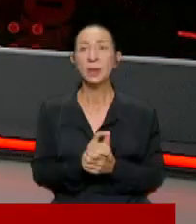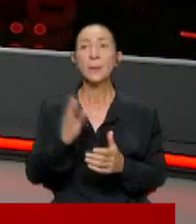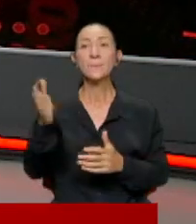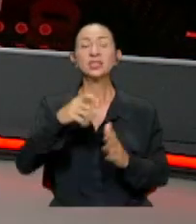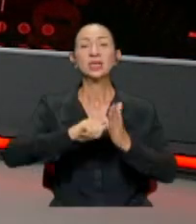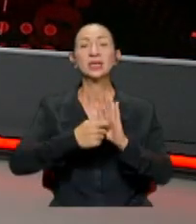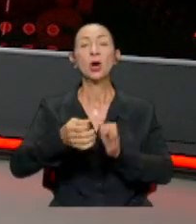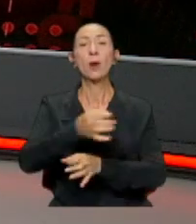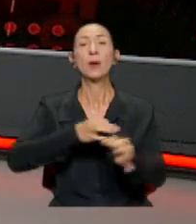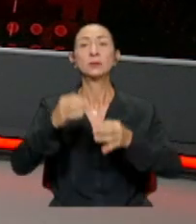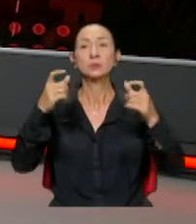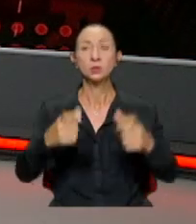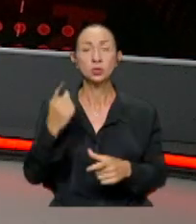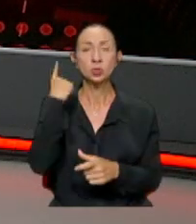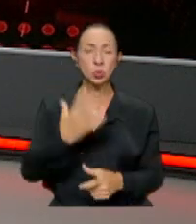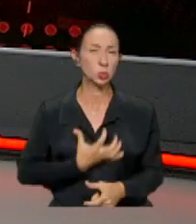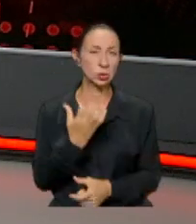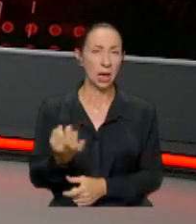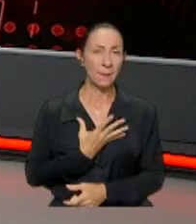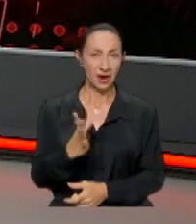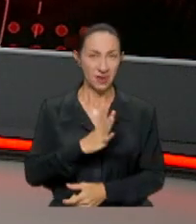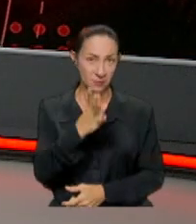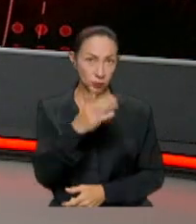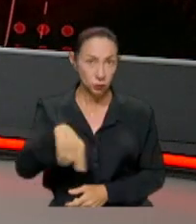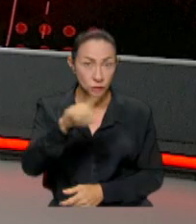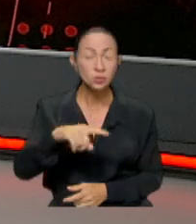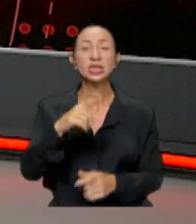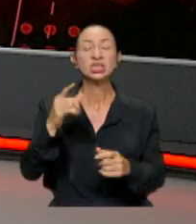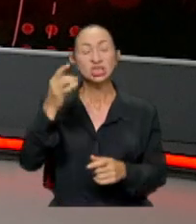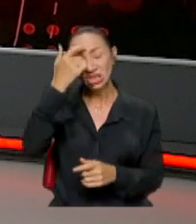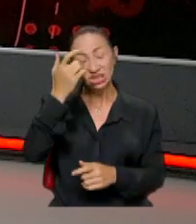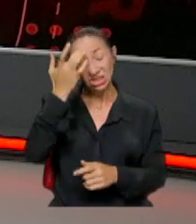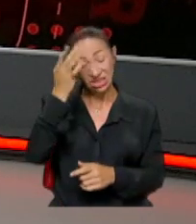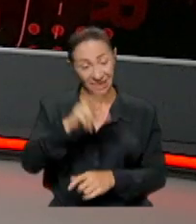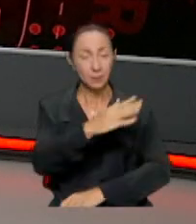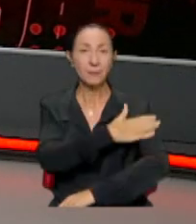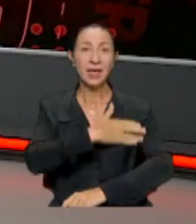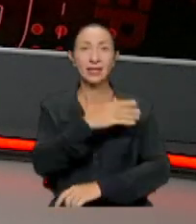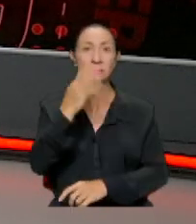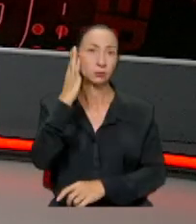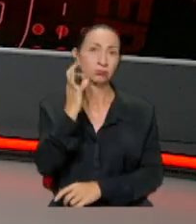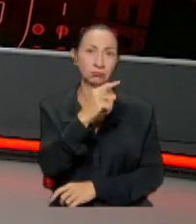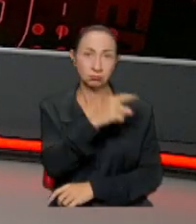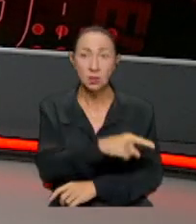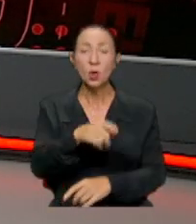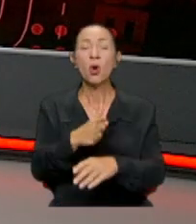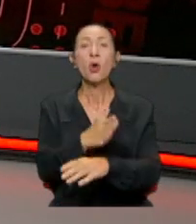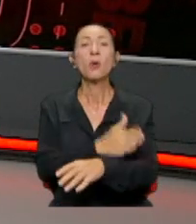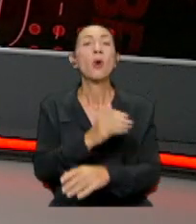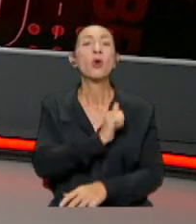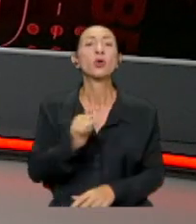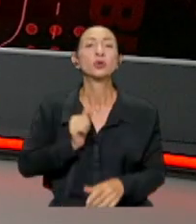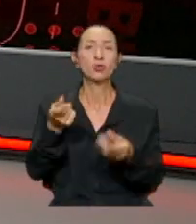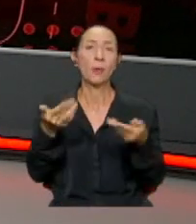Pençe Kilit Operasyon Bölgesi'nden dün acı haber gelmişti. Şehit piyade uzman çavuş Ali Demir bugün memleketi Ordu'da